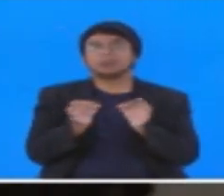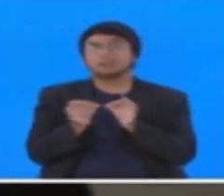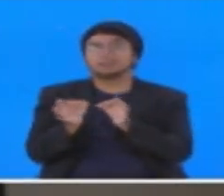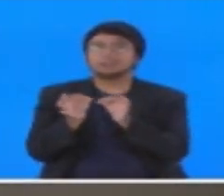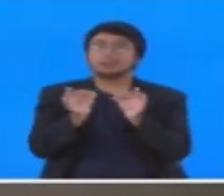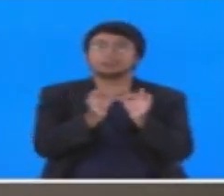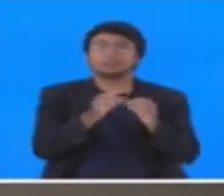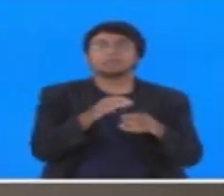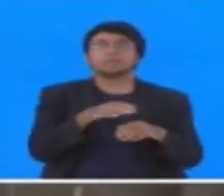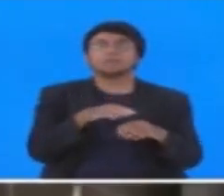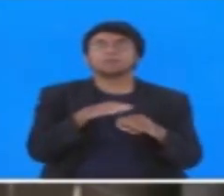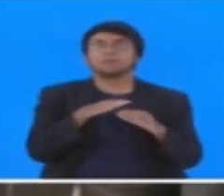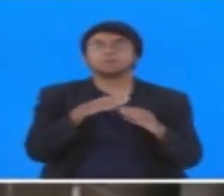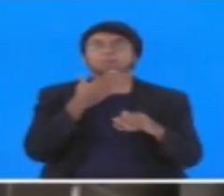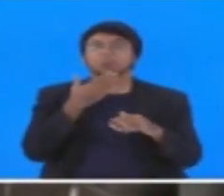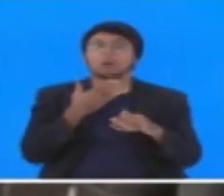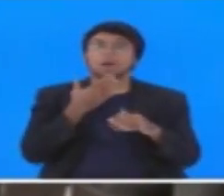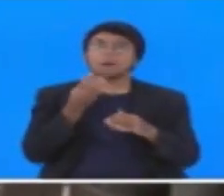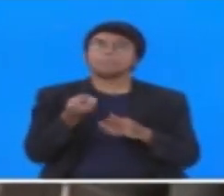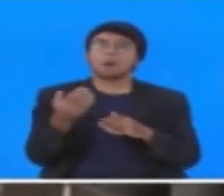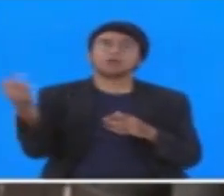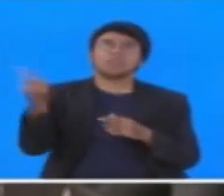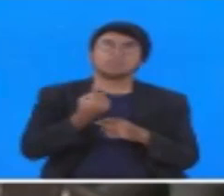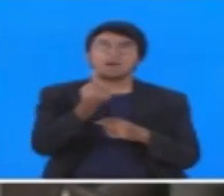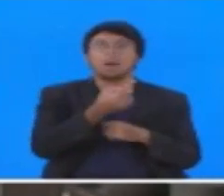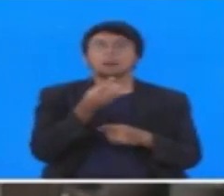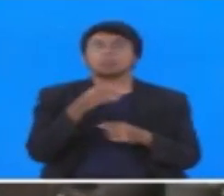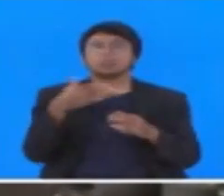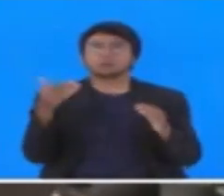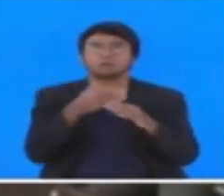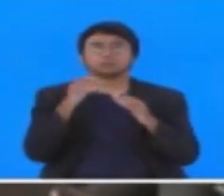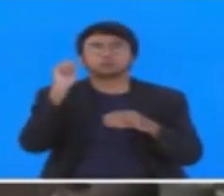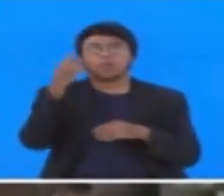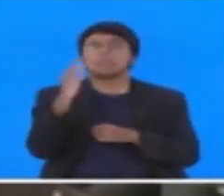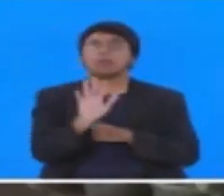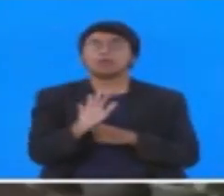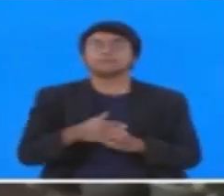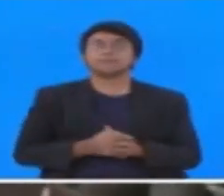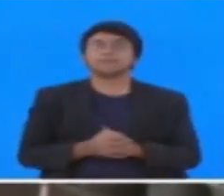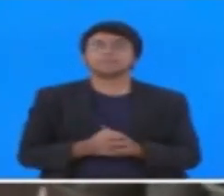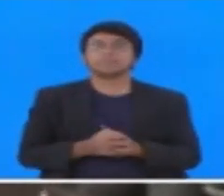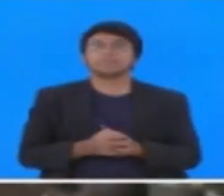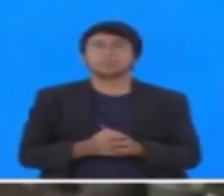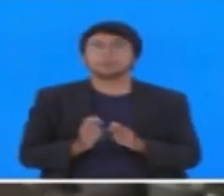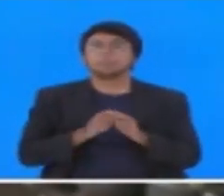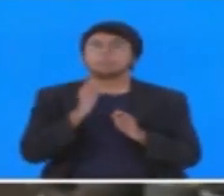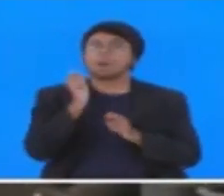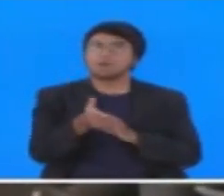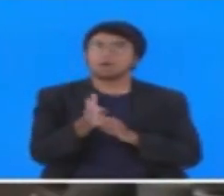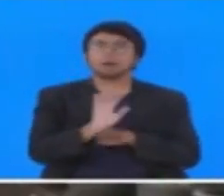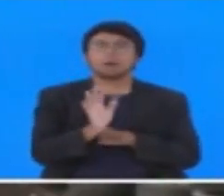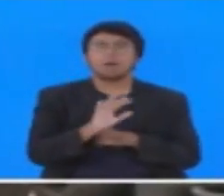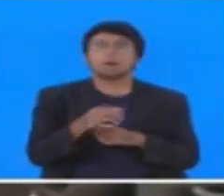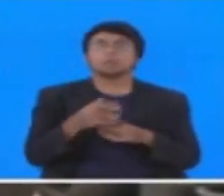pihak sekolah. Haji Tatang nggak mematok berapa SPP, nggak ada. Di sini cuma ada SSOT,